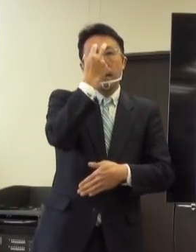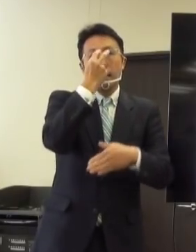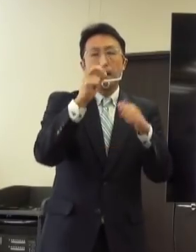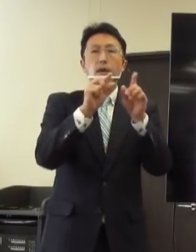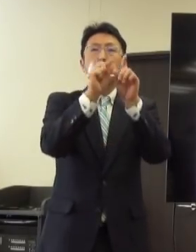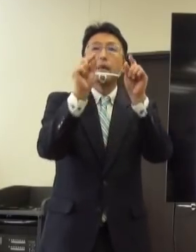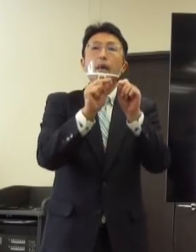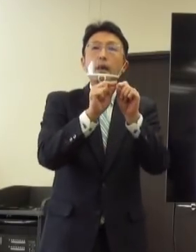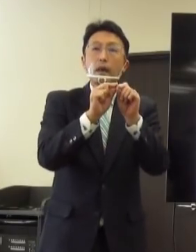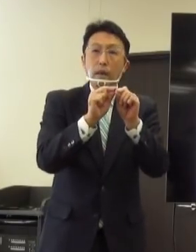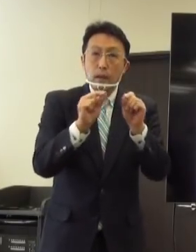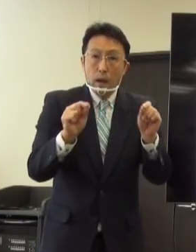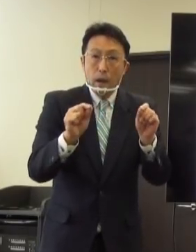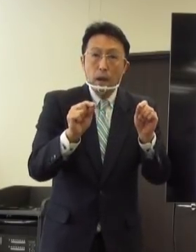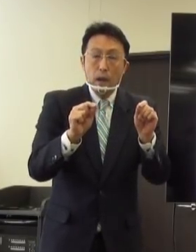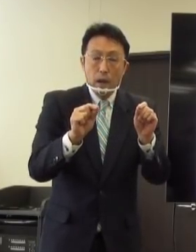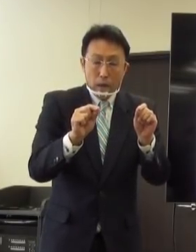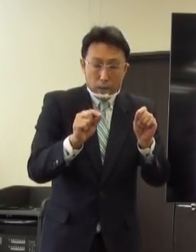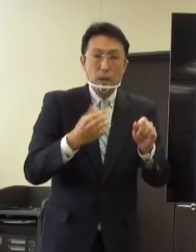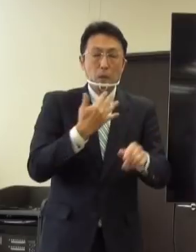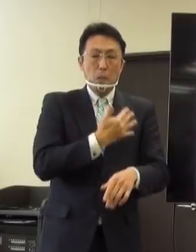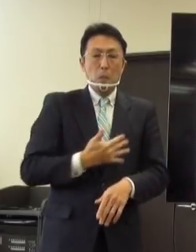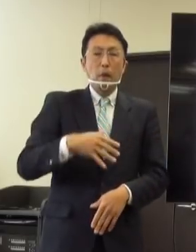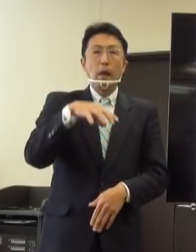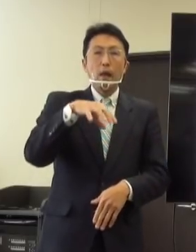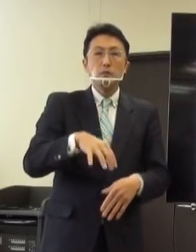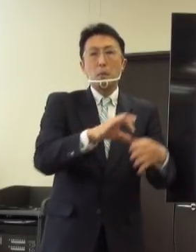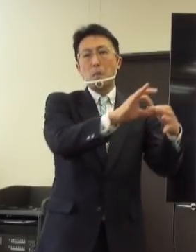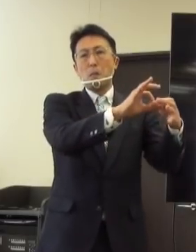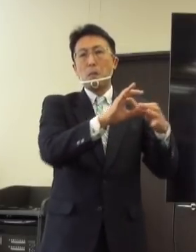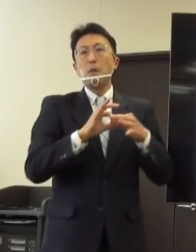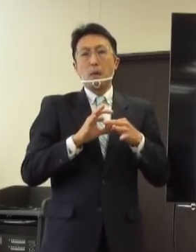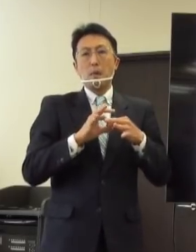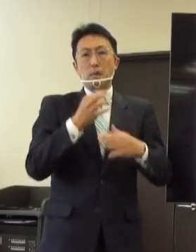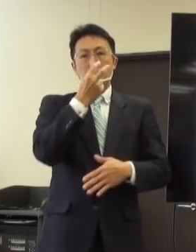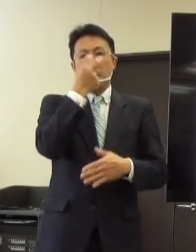健所の方に連絡があり PCR 検査を実施した、そういった経緯でございます。